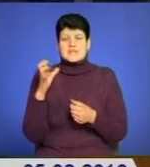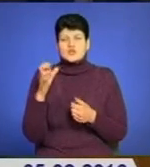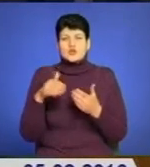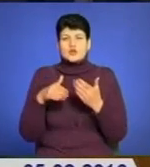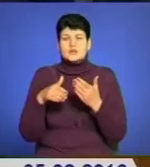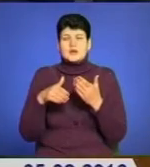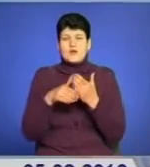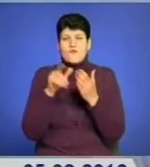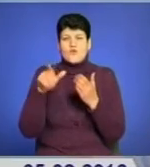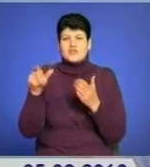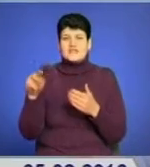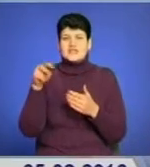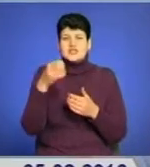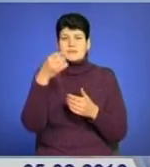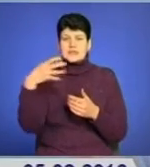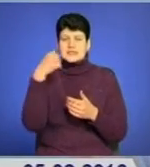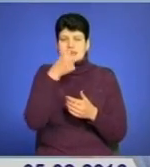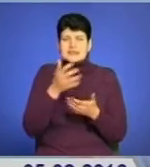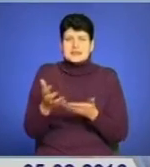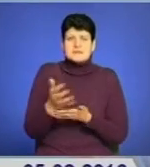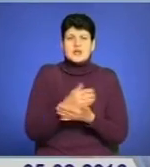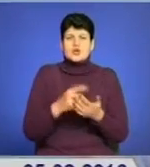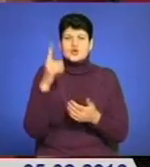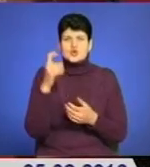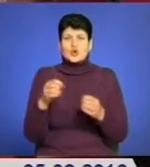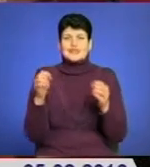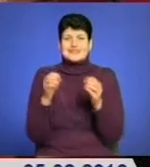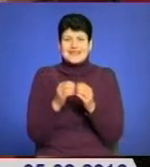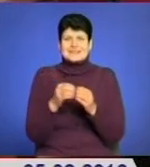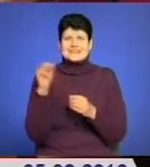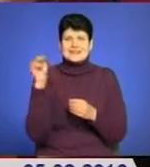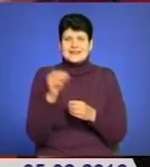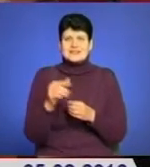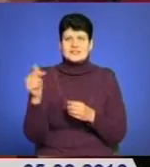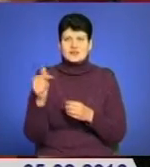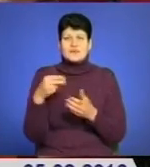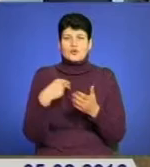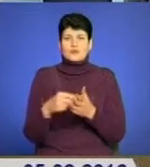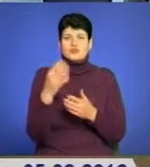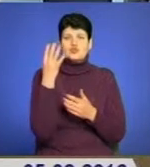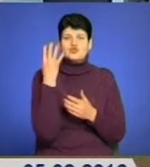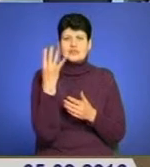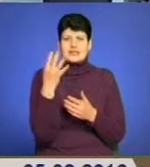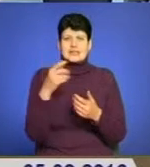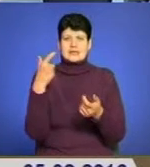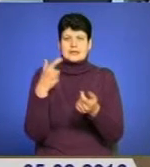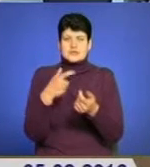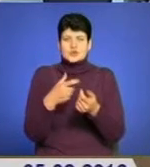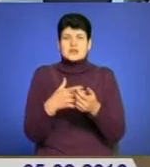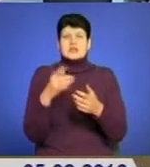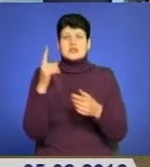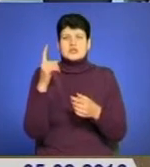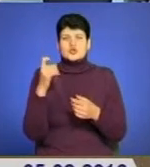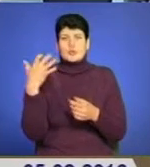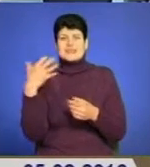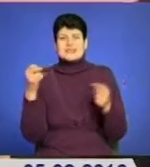за 2015 рік зібрали понад 110 тисяч гривень, за які закупили 4 інфузійні насоси та понад 750